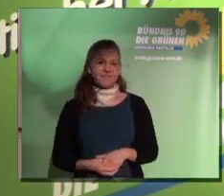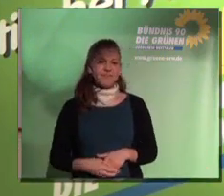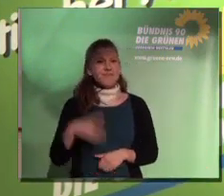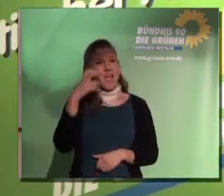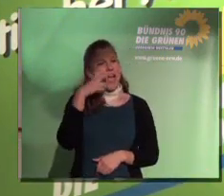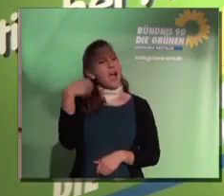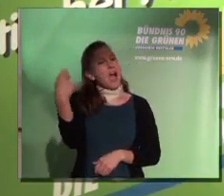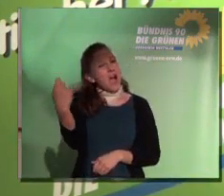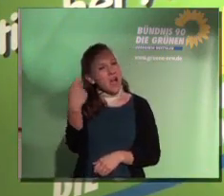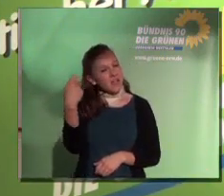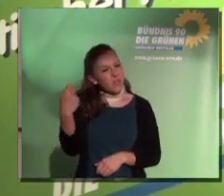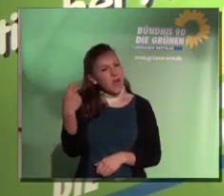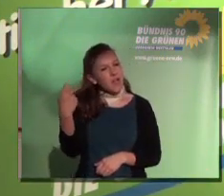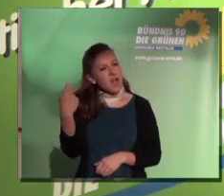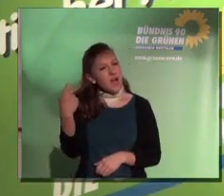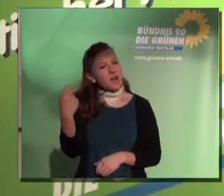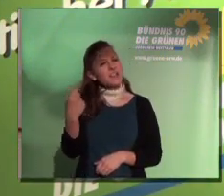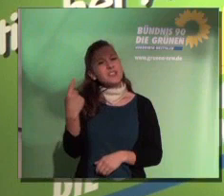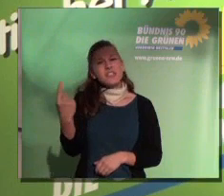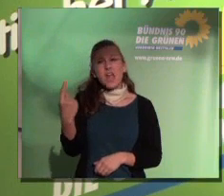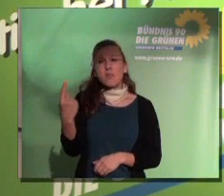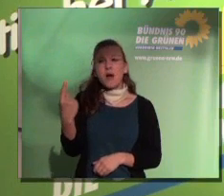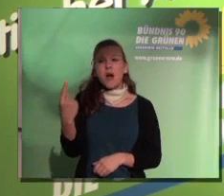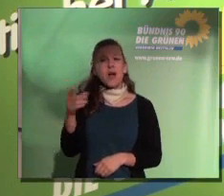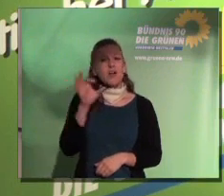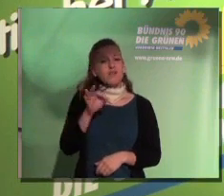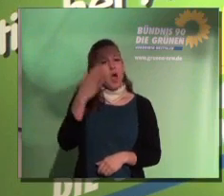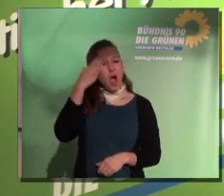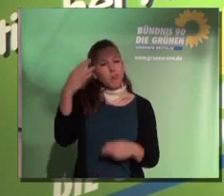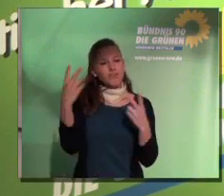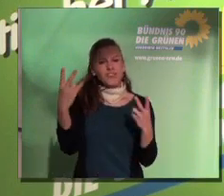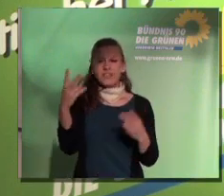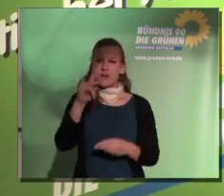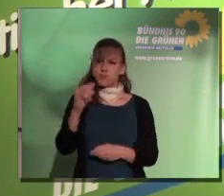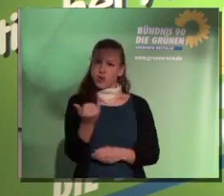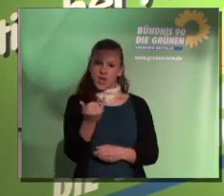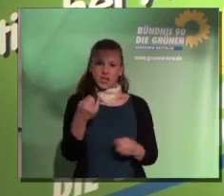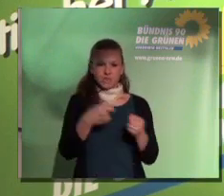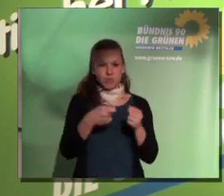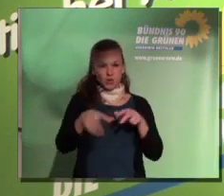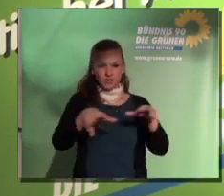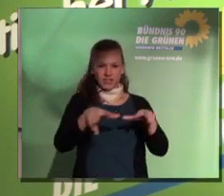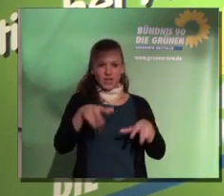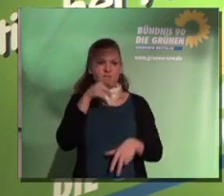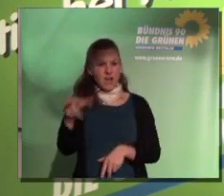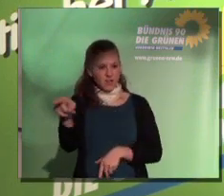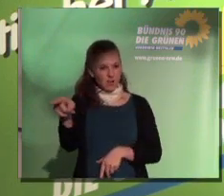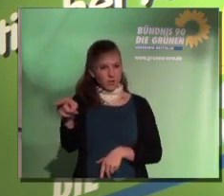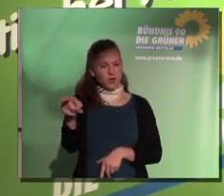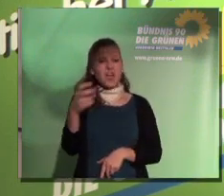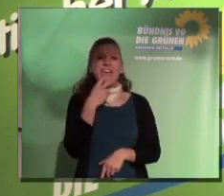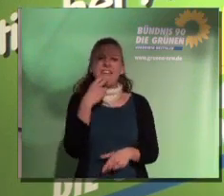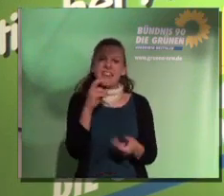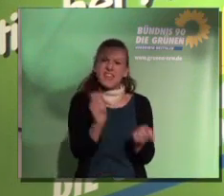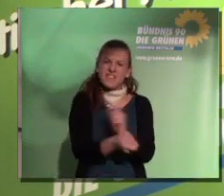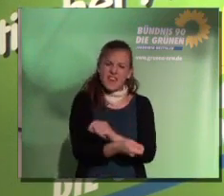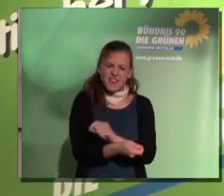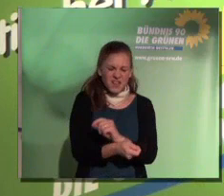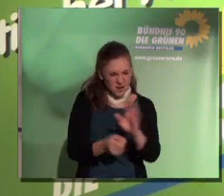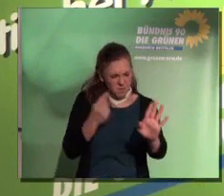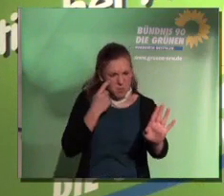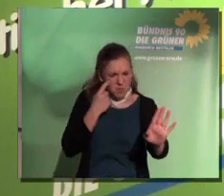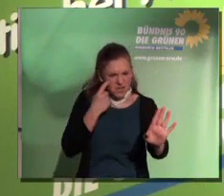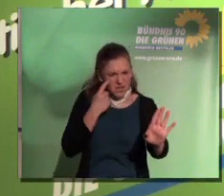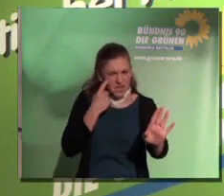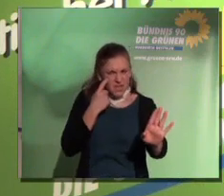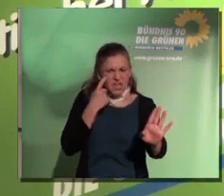Altmaier ist für das wichtigste Projekt der Bundesregierung zuständig, nämlich die Energiewende. Warte mal, was habe ich gerade gesagt? Projekt der